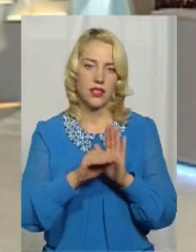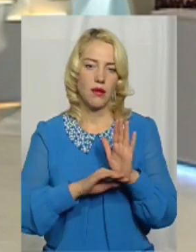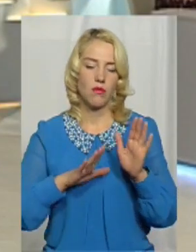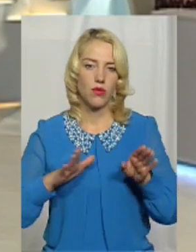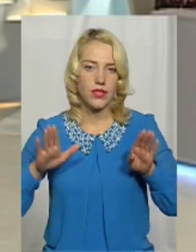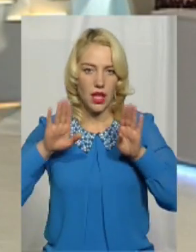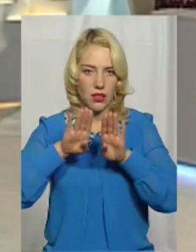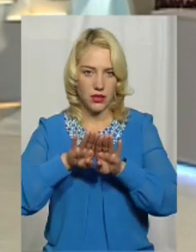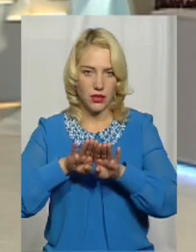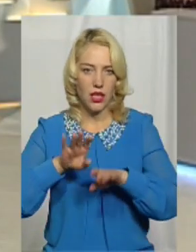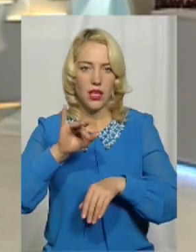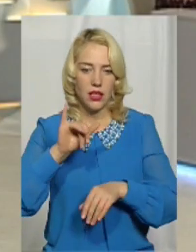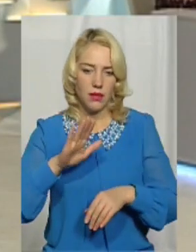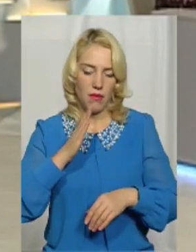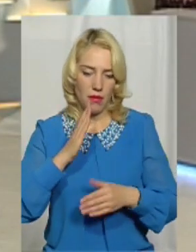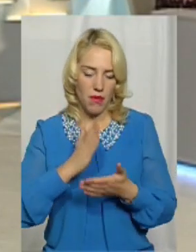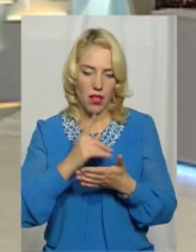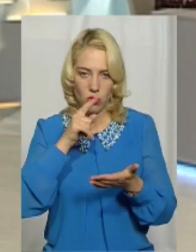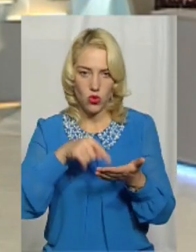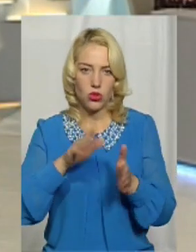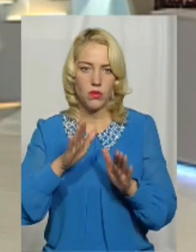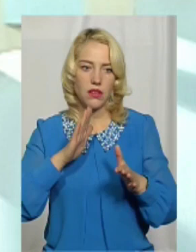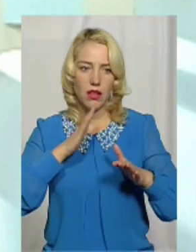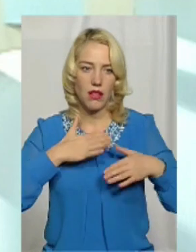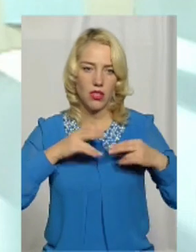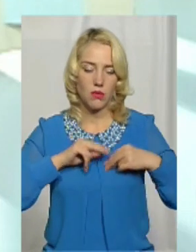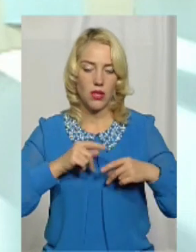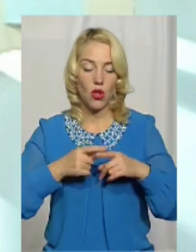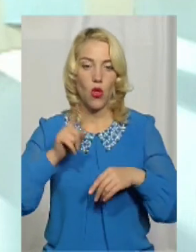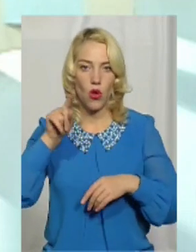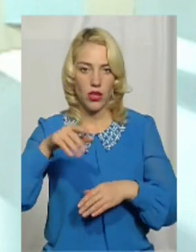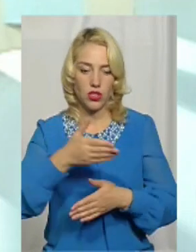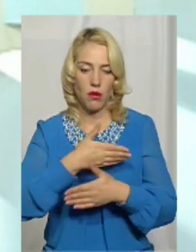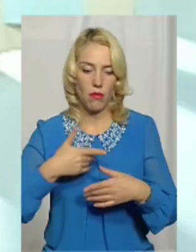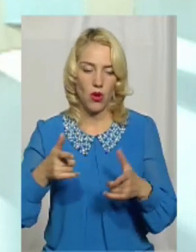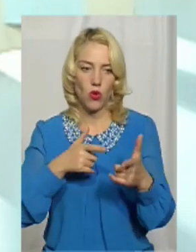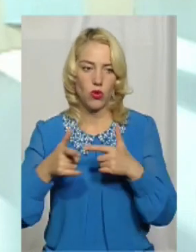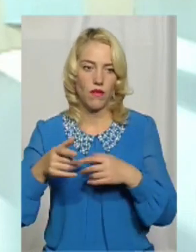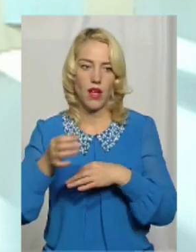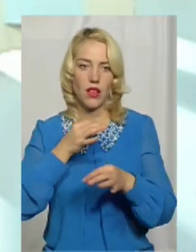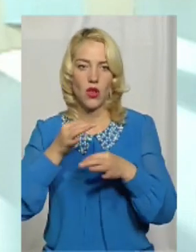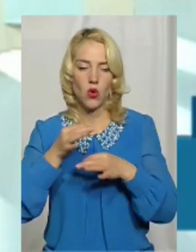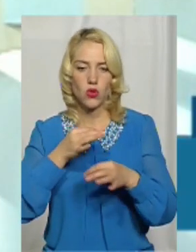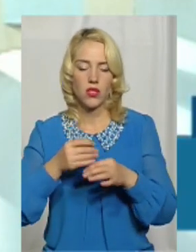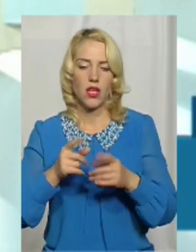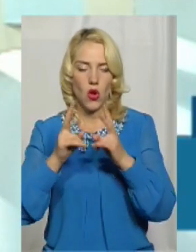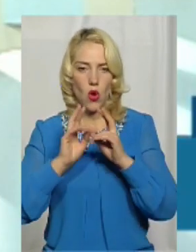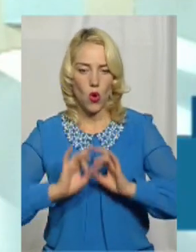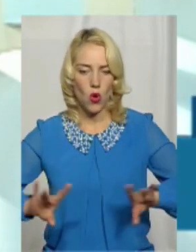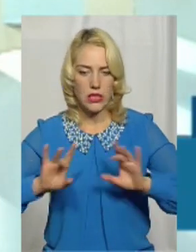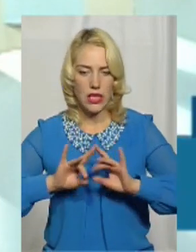закрита, вона мали доступ тільки наші працівники. До речі, ми готували самі оці консультації, роз'яснення. Кожний центр